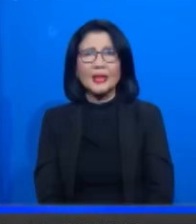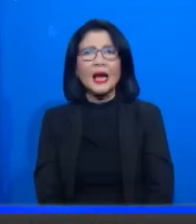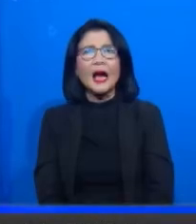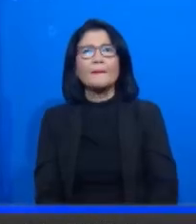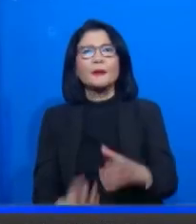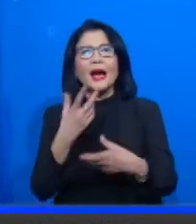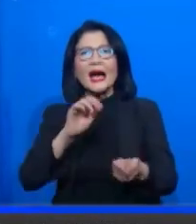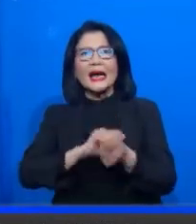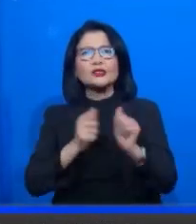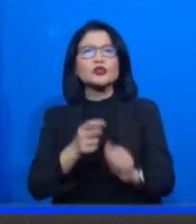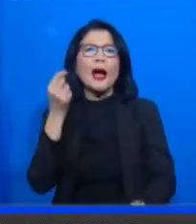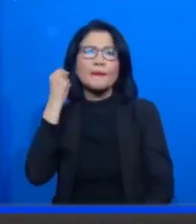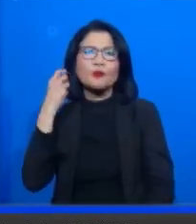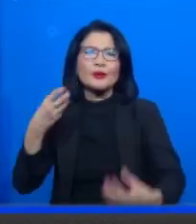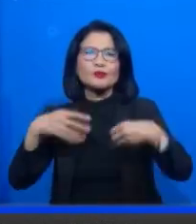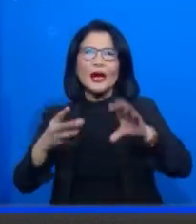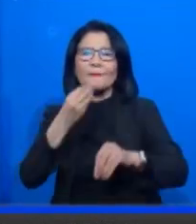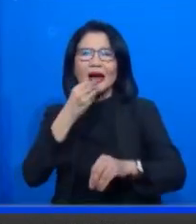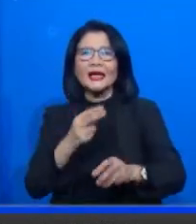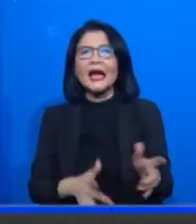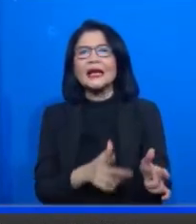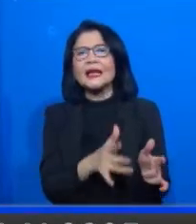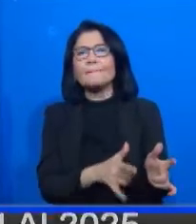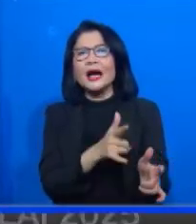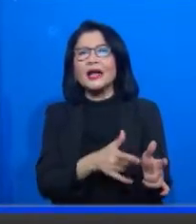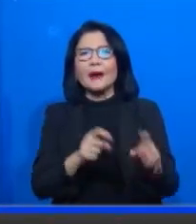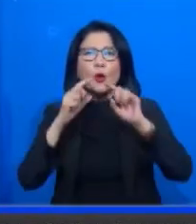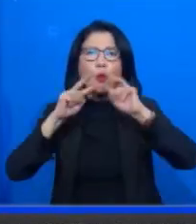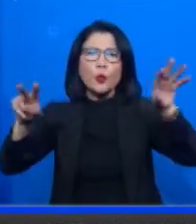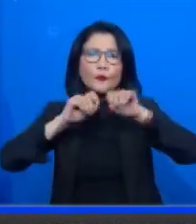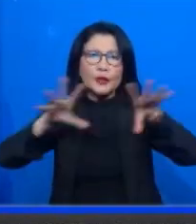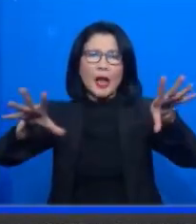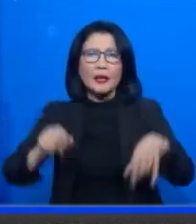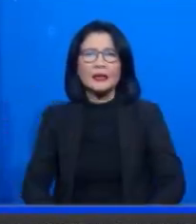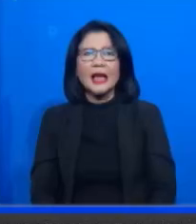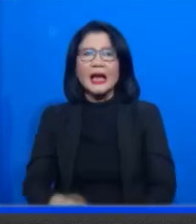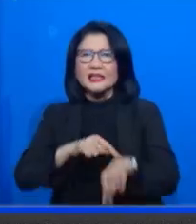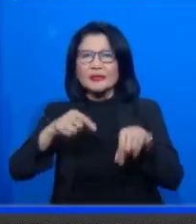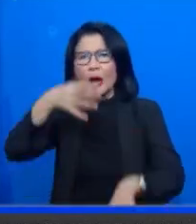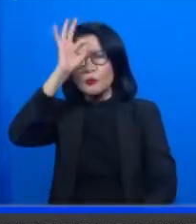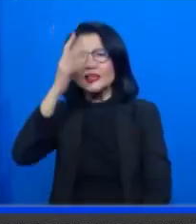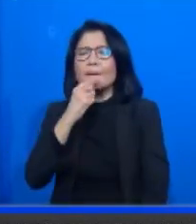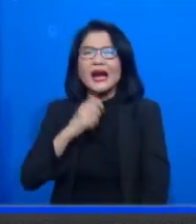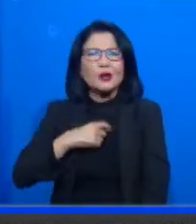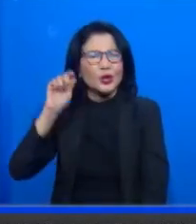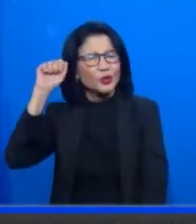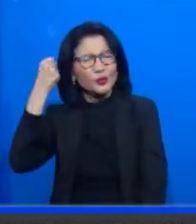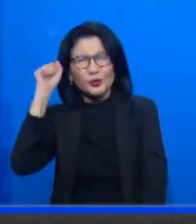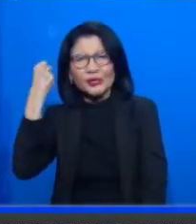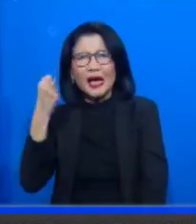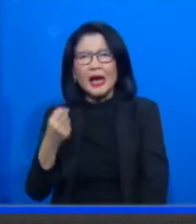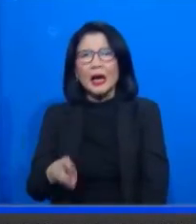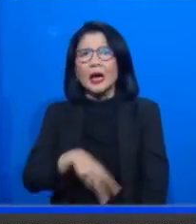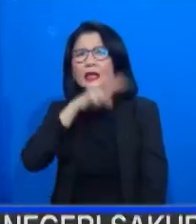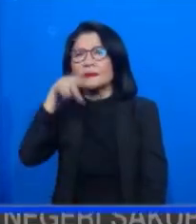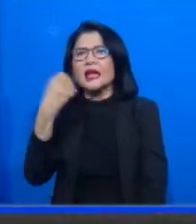Kasus pembunuhan gadis penjual gorengan di Padang Pariaman, Sumatera Barat yang viral di media sosial. Hingga kini polisi mengaku kesulitan mencari pelaku pembunuhan